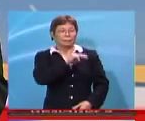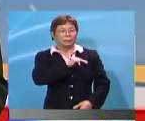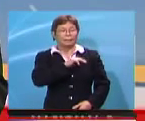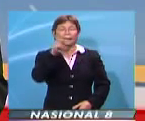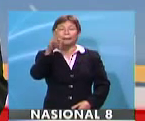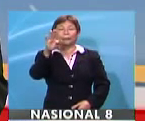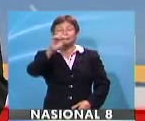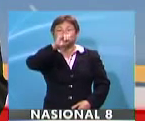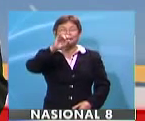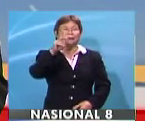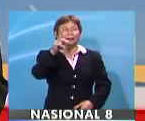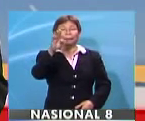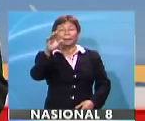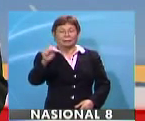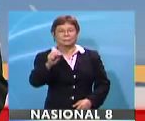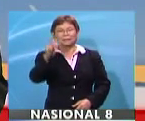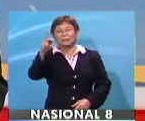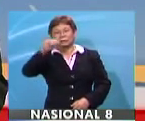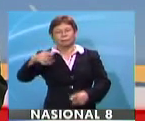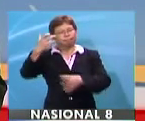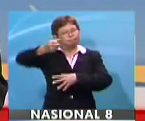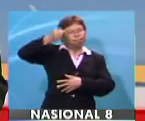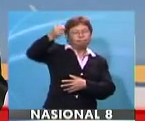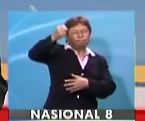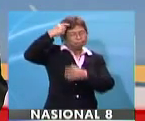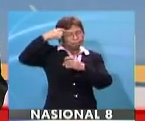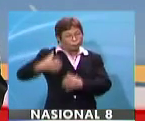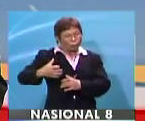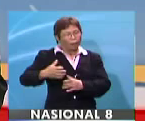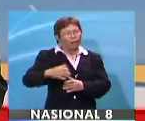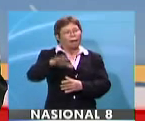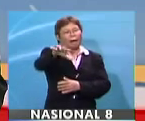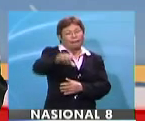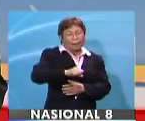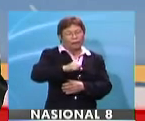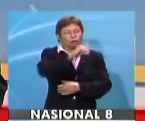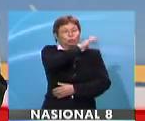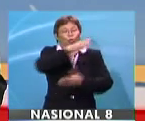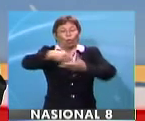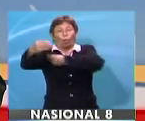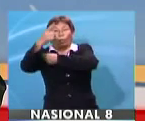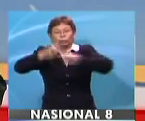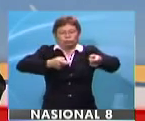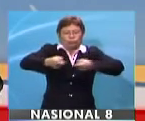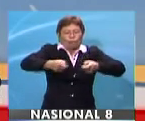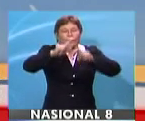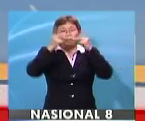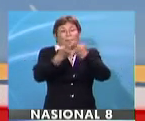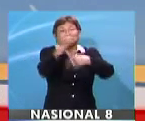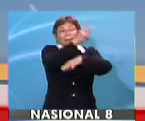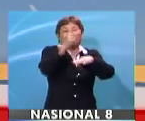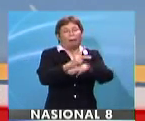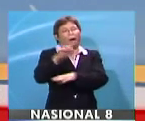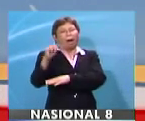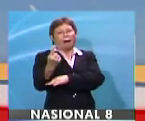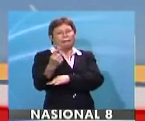Menteri Belia dan Sukan Khairi Jamaluddin tetap berpegang pada pendiriannya bahawa pengambilan jurulatih luar untuk mengendalikan pasukan kebangsaan